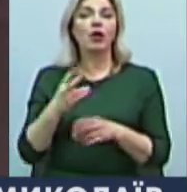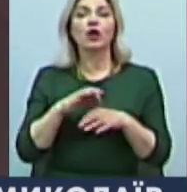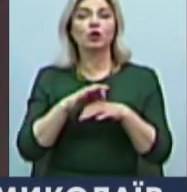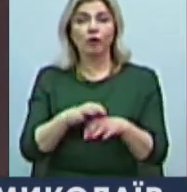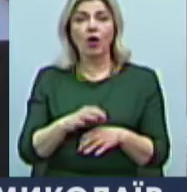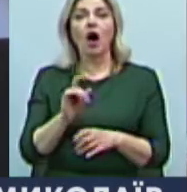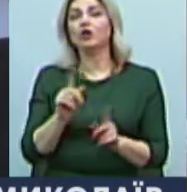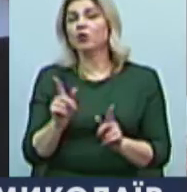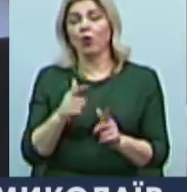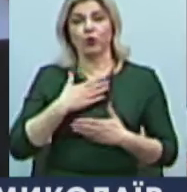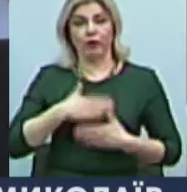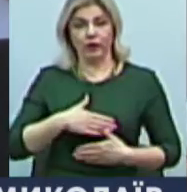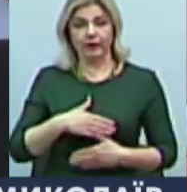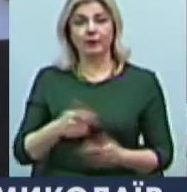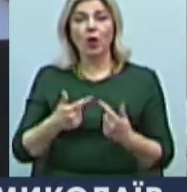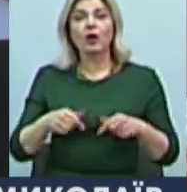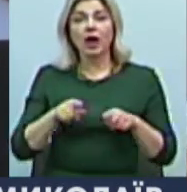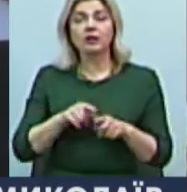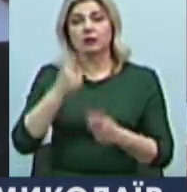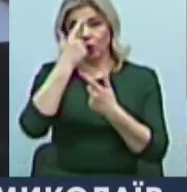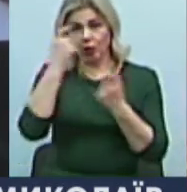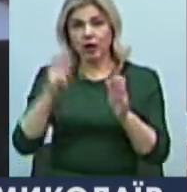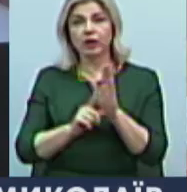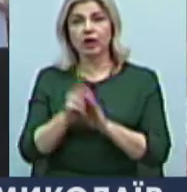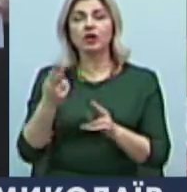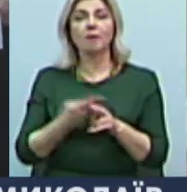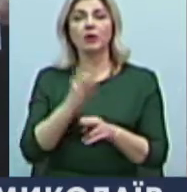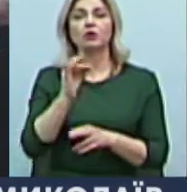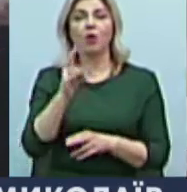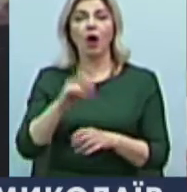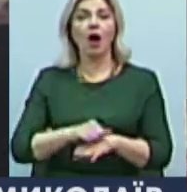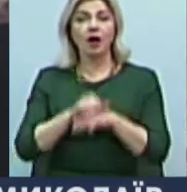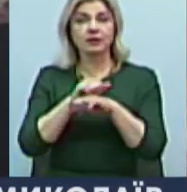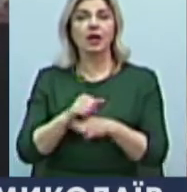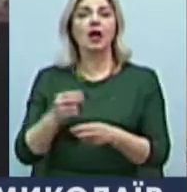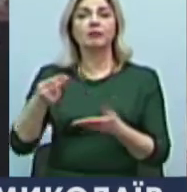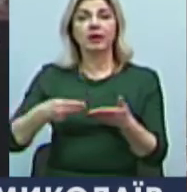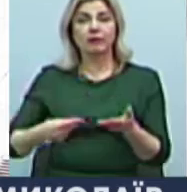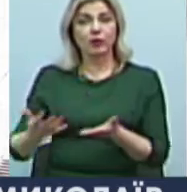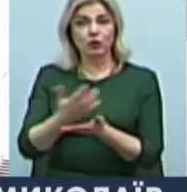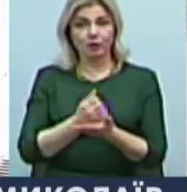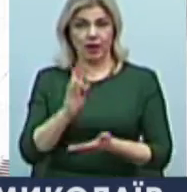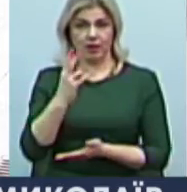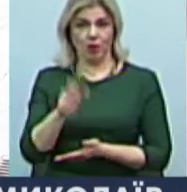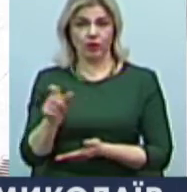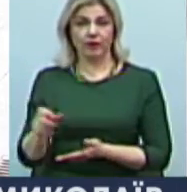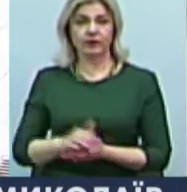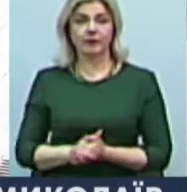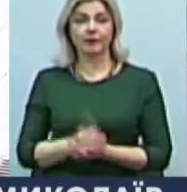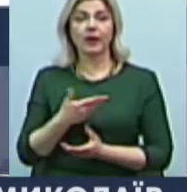чим догодив. Організатори оголосили про початок безстрокової акції. Збиратимуть підписи миколаївців.